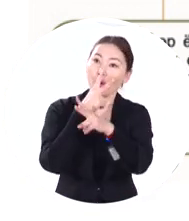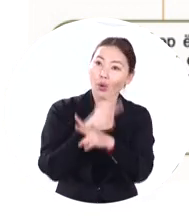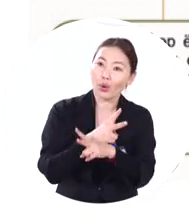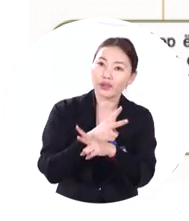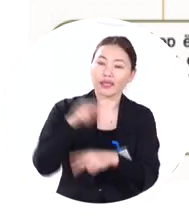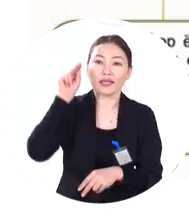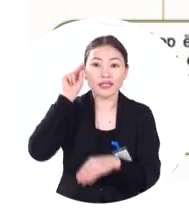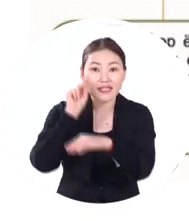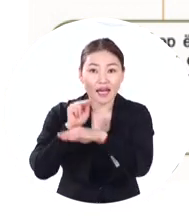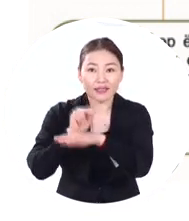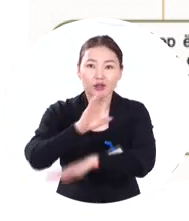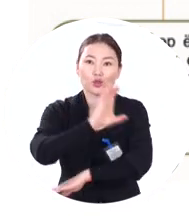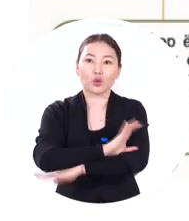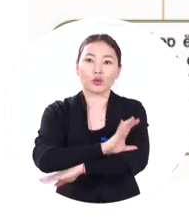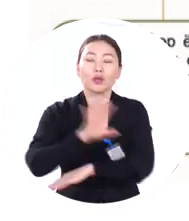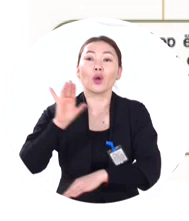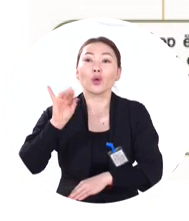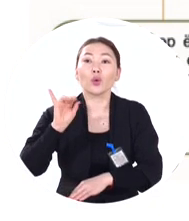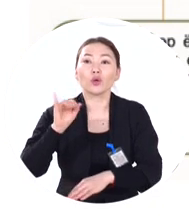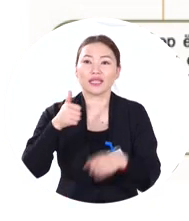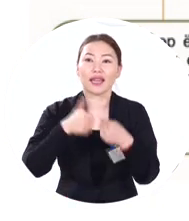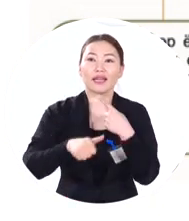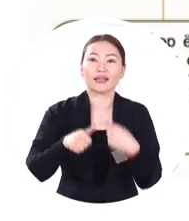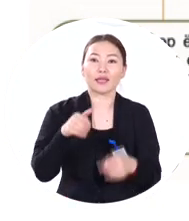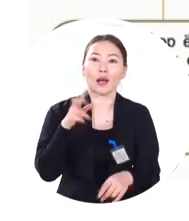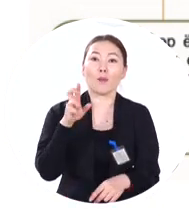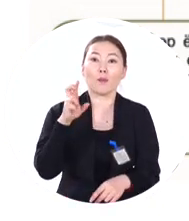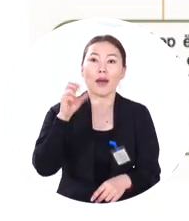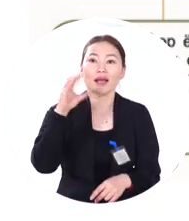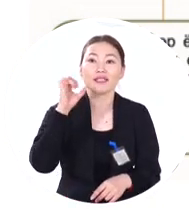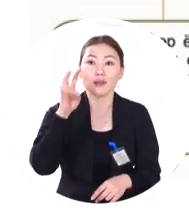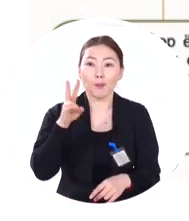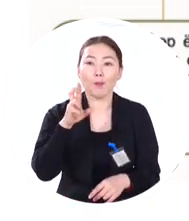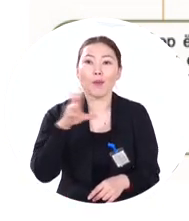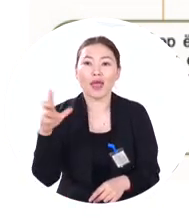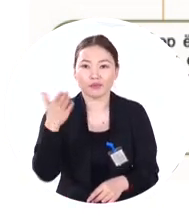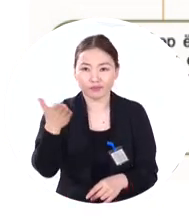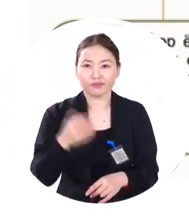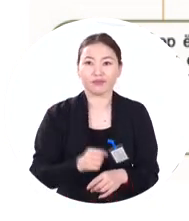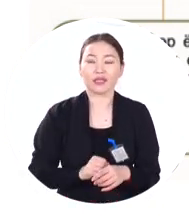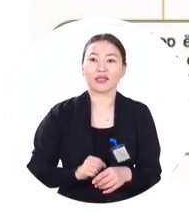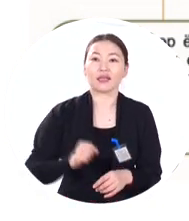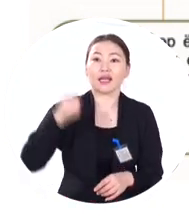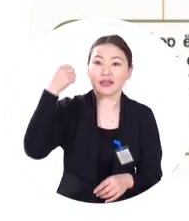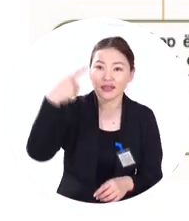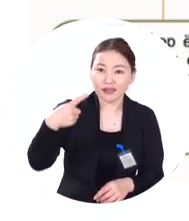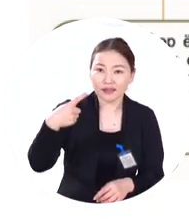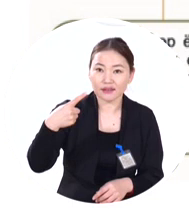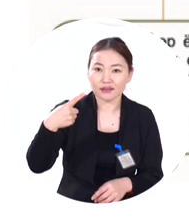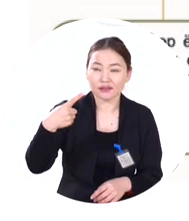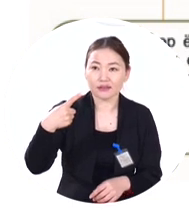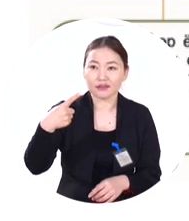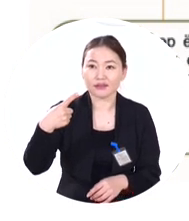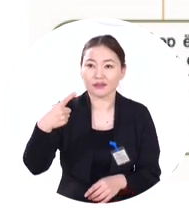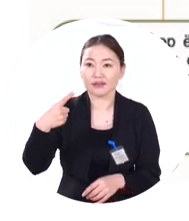төрлийн сургууль байгаагаас 2 нь бол гэрийн сургууль, шашны сургууль. За тэгвэл 3 дахь сургууль нь ямар сургууль байсан бэ? Монгол манж бичиг